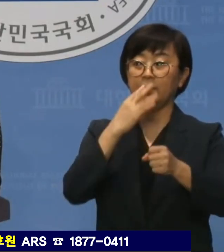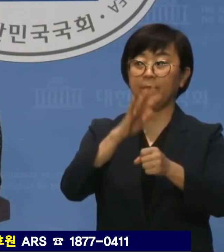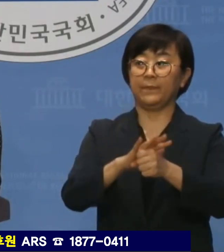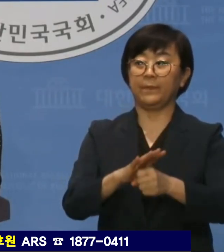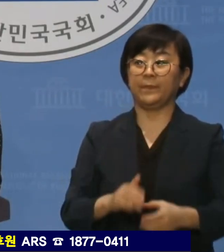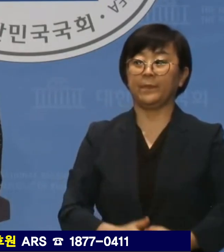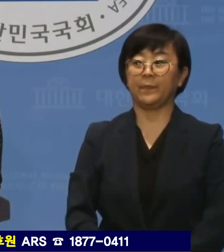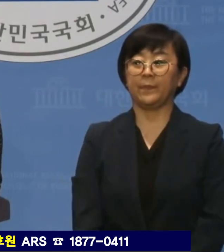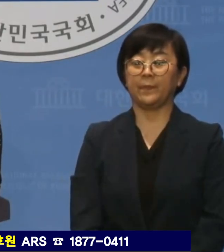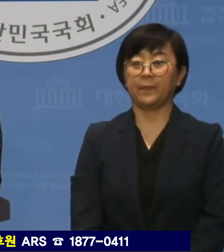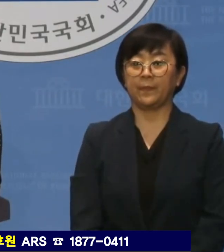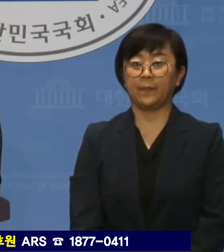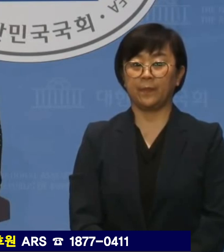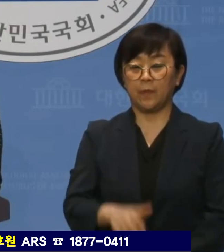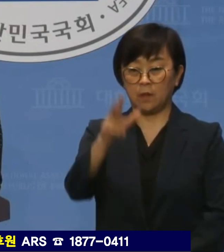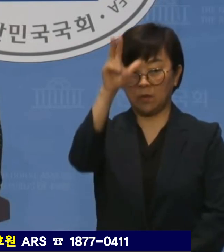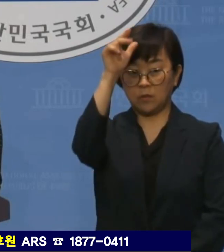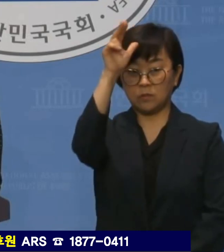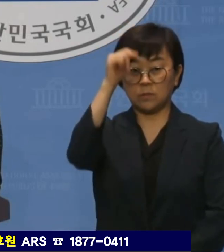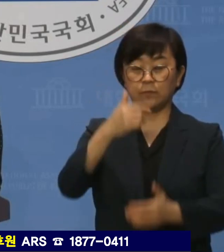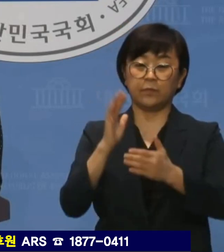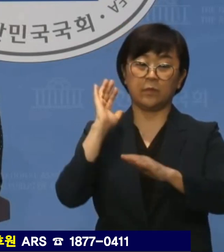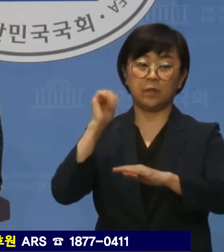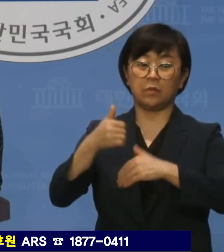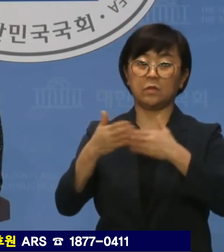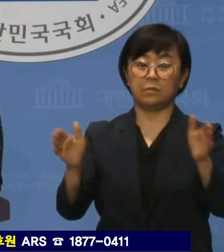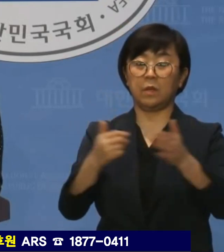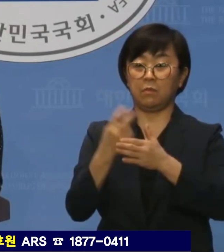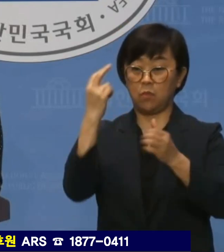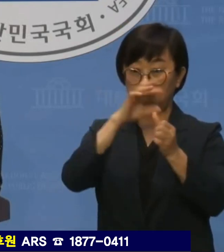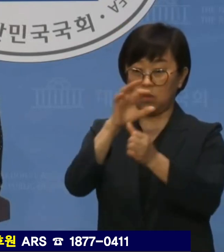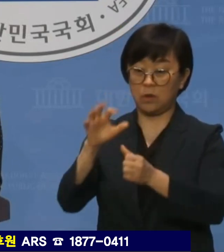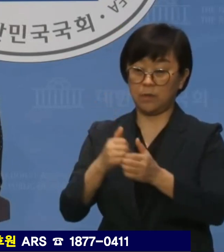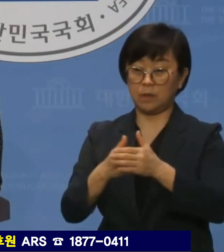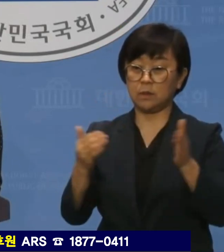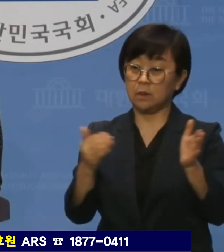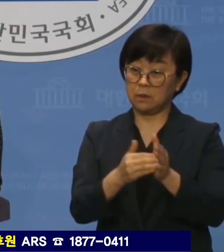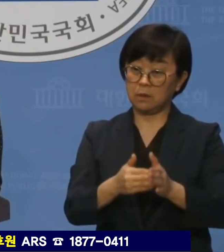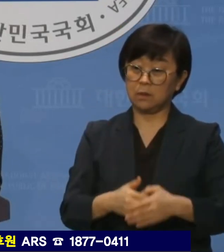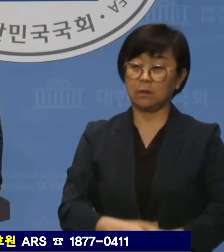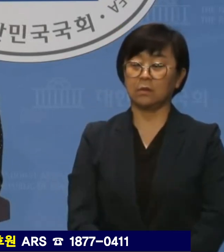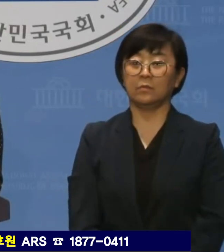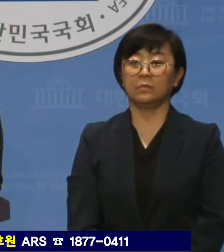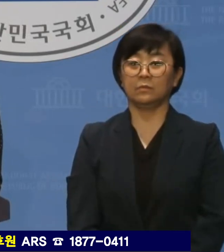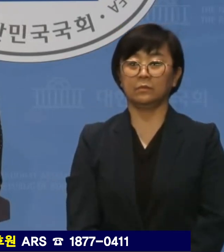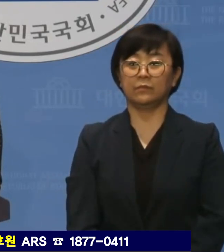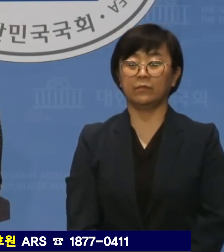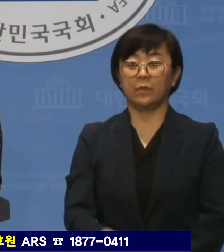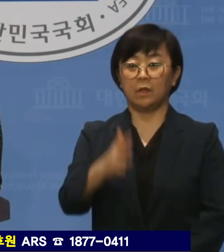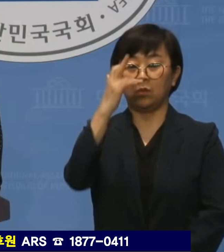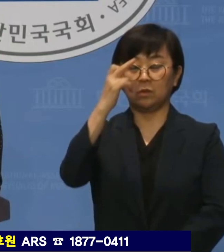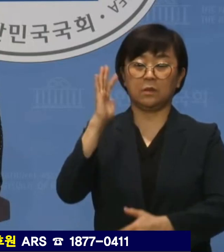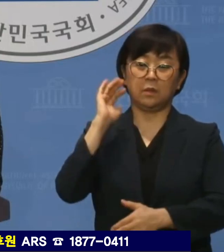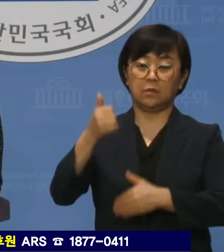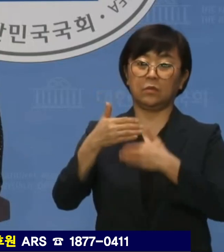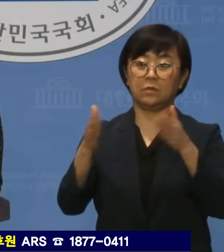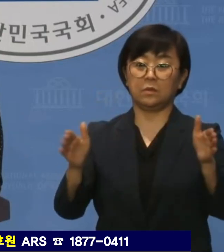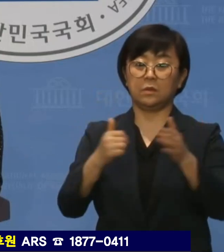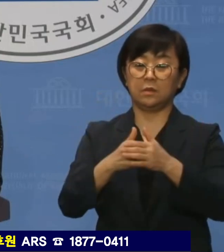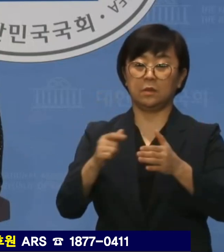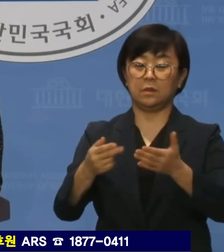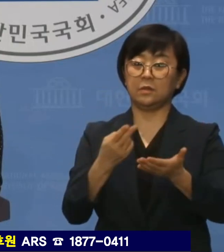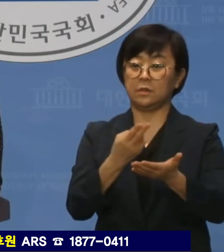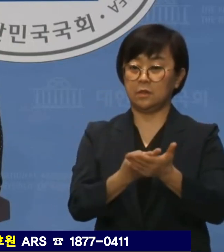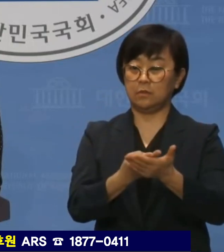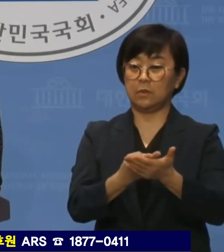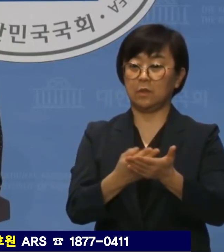막힙니다. 경찰은 대통령실만 지키면 그만입니까? 용산 대통령실에